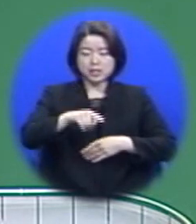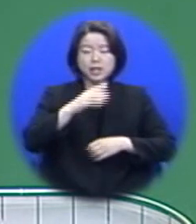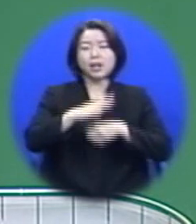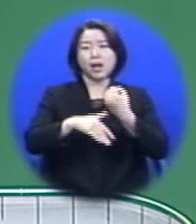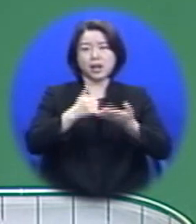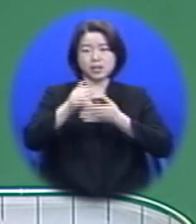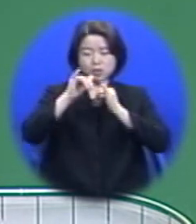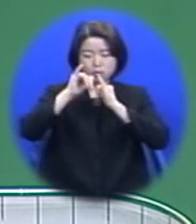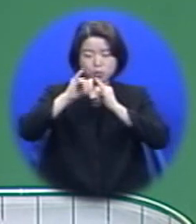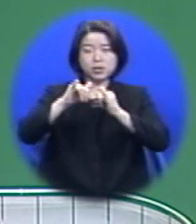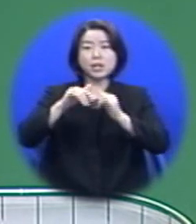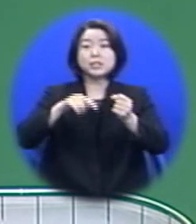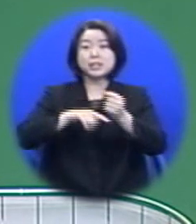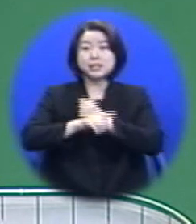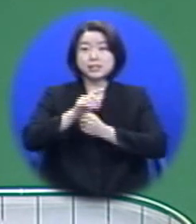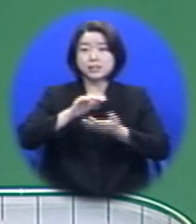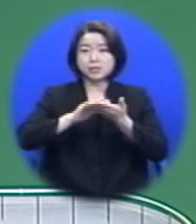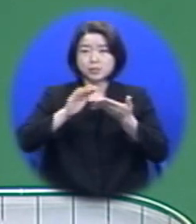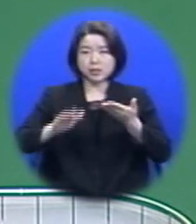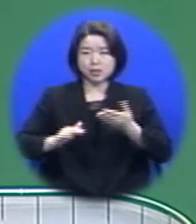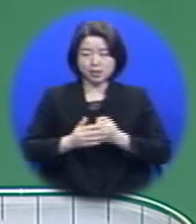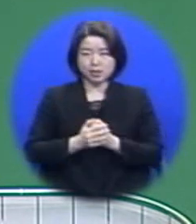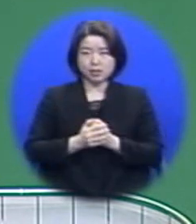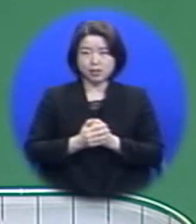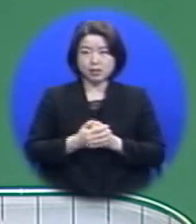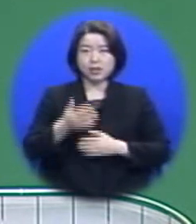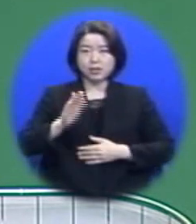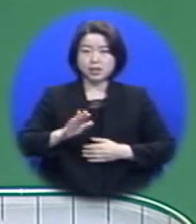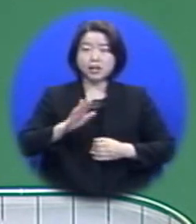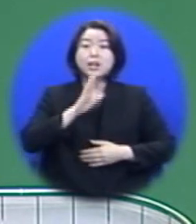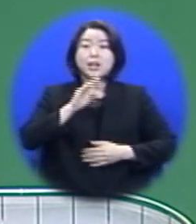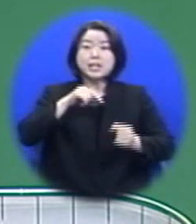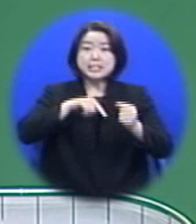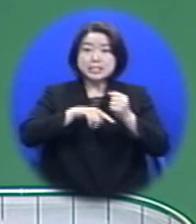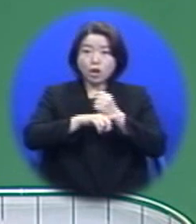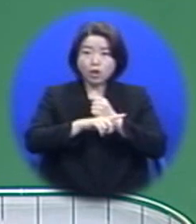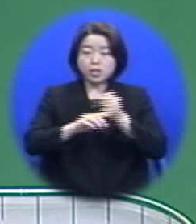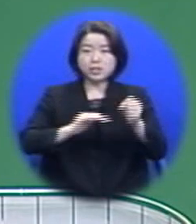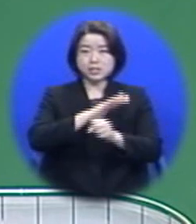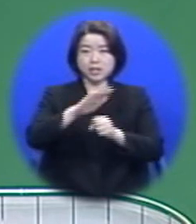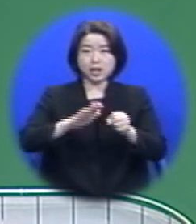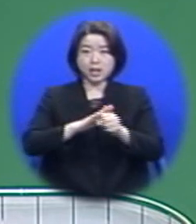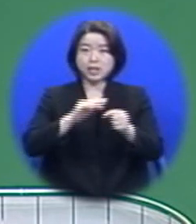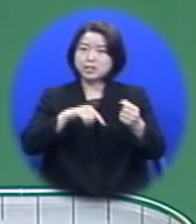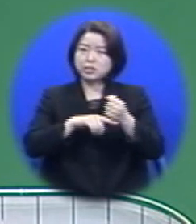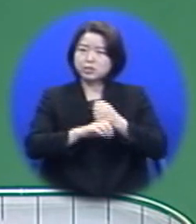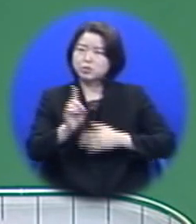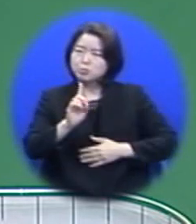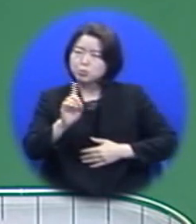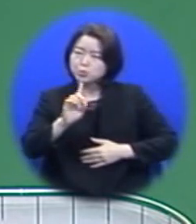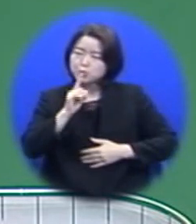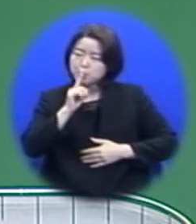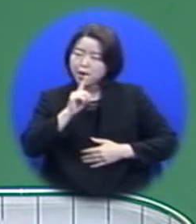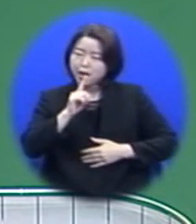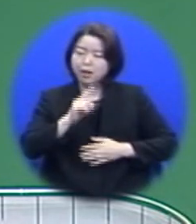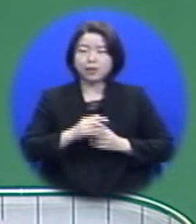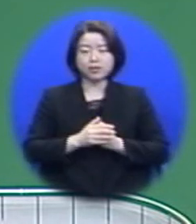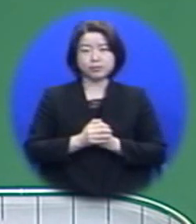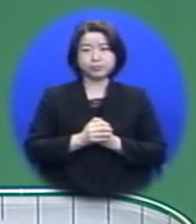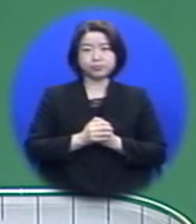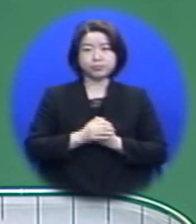위대하심이 그런데이 정의를 사랑하신다는 말이 정확히 무슨 의미일까 핏